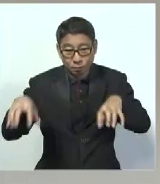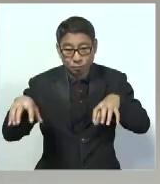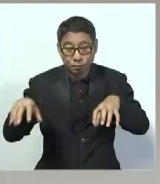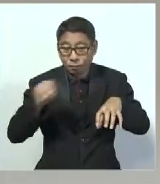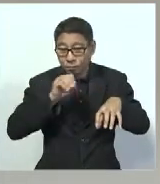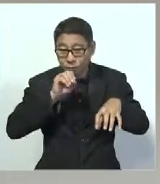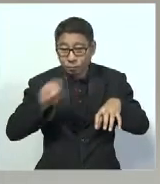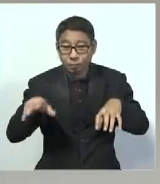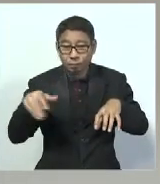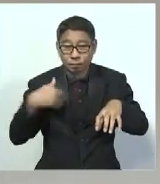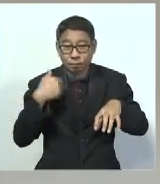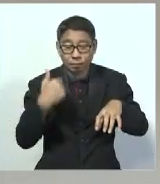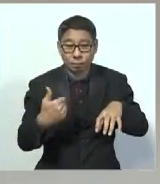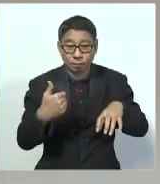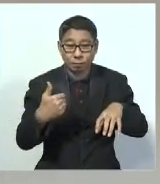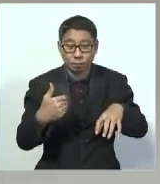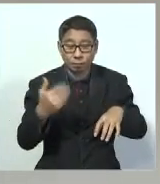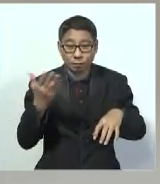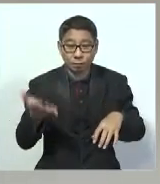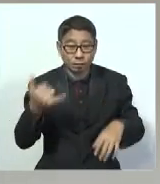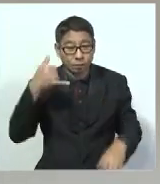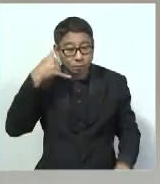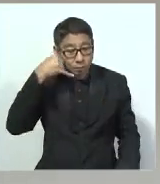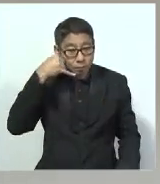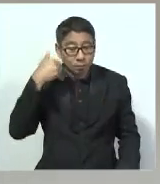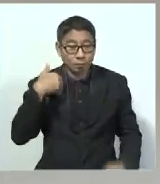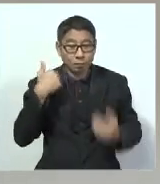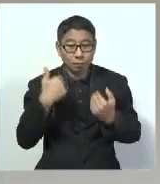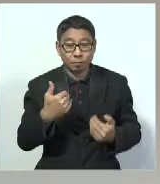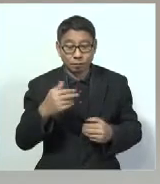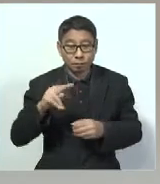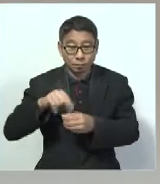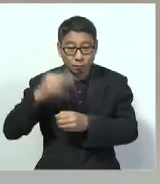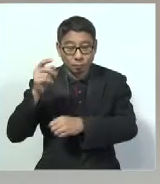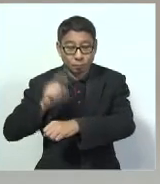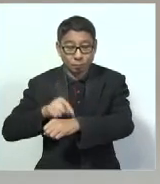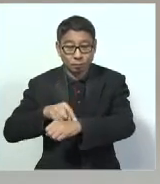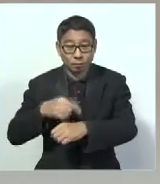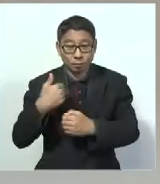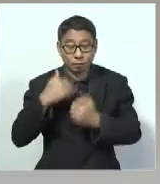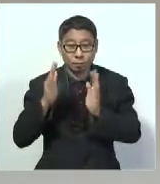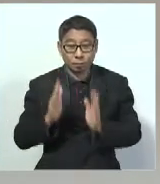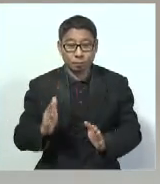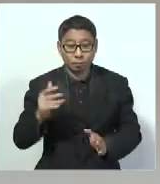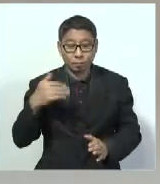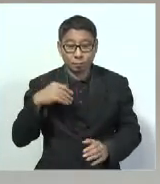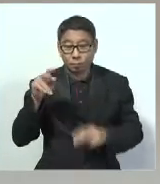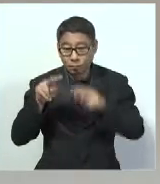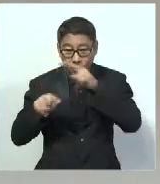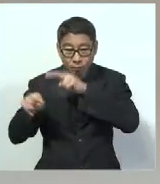จ้งไปเพื่อจะขอสายผู้ตรวจการคือปกตินอกเวลาตามโรงพยาบาลทุกโรงพยาบาลก็จะมีผู้ตรวจการ